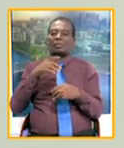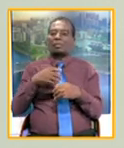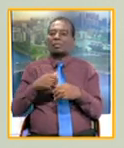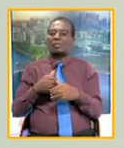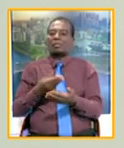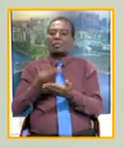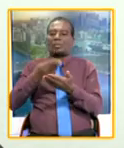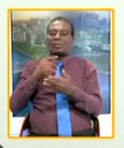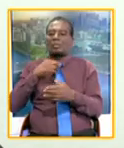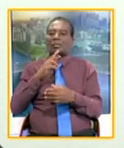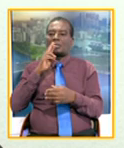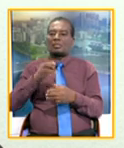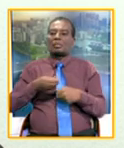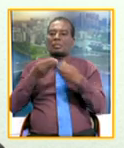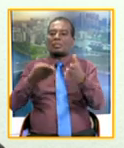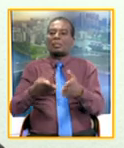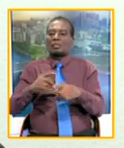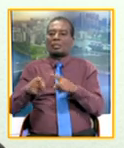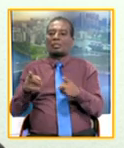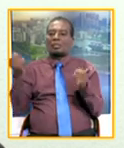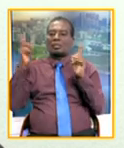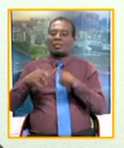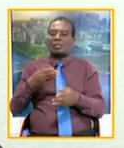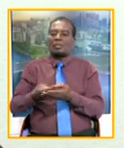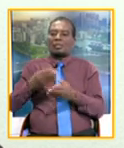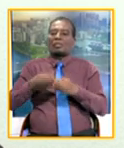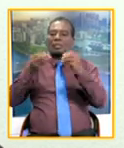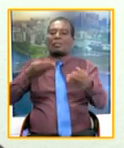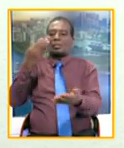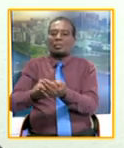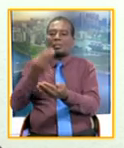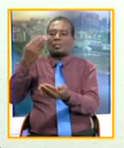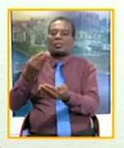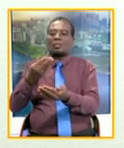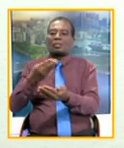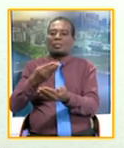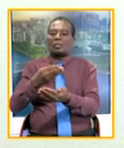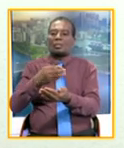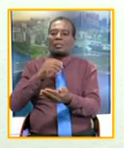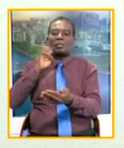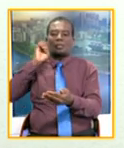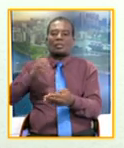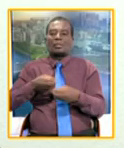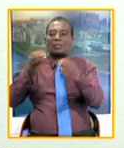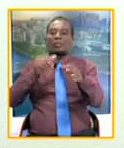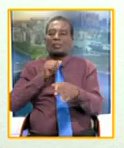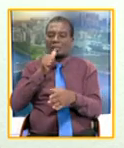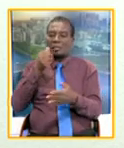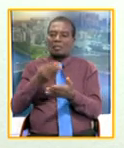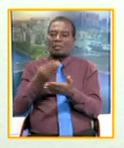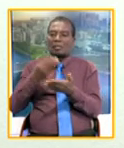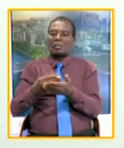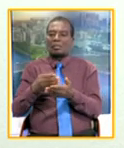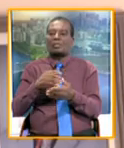attribuées, mais lorsque l'ASCAD vous accorde une bourse, elle ne vous donne pas l'argent et vous dit d'aller